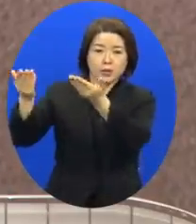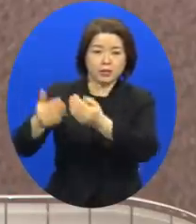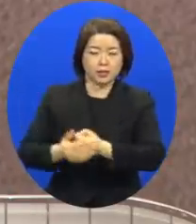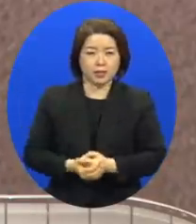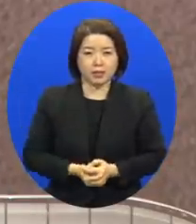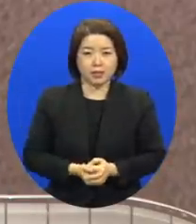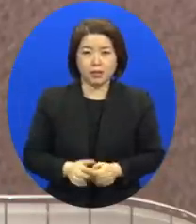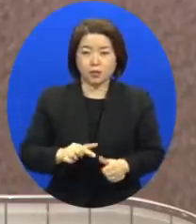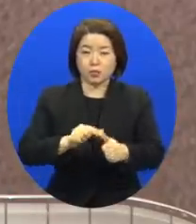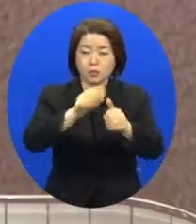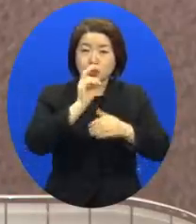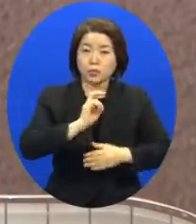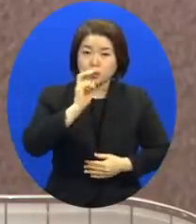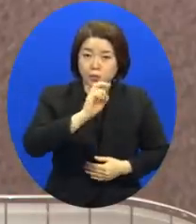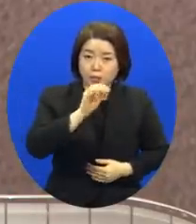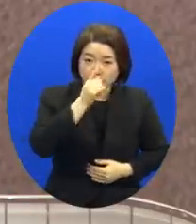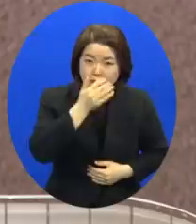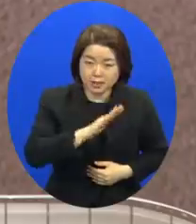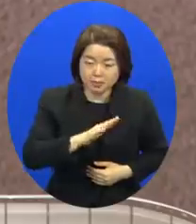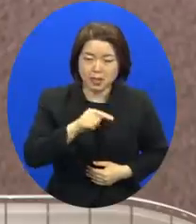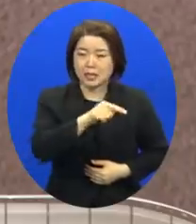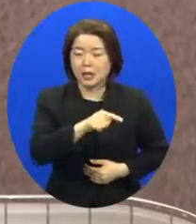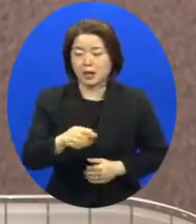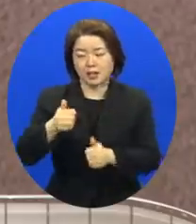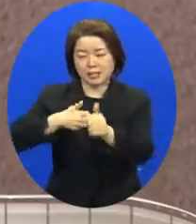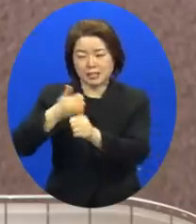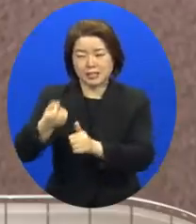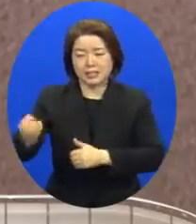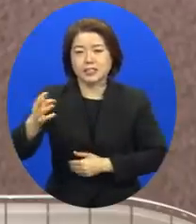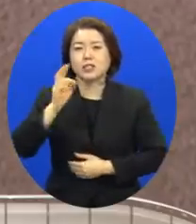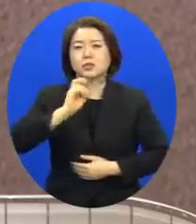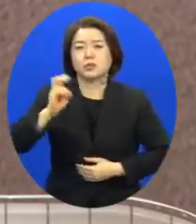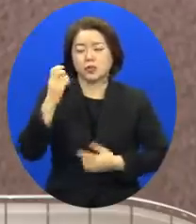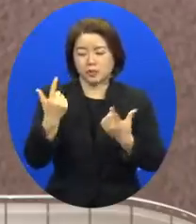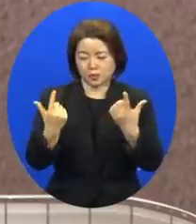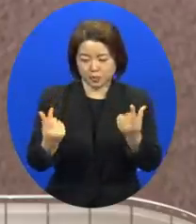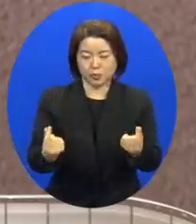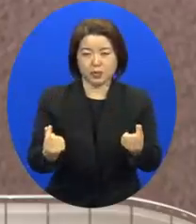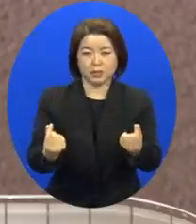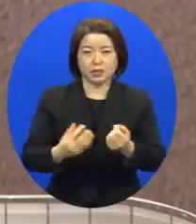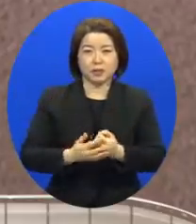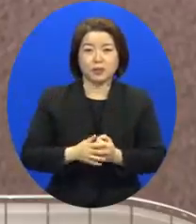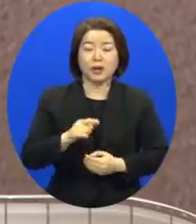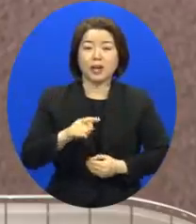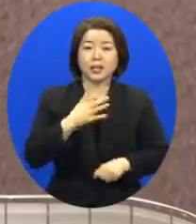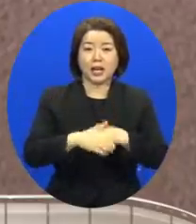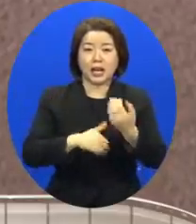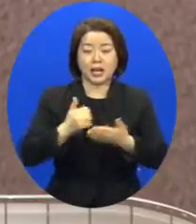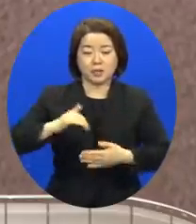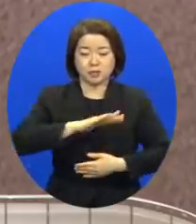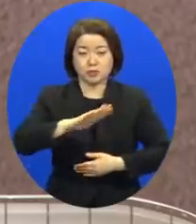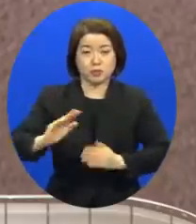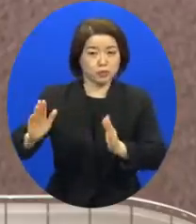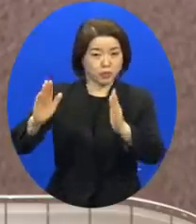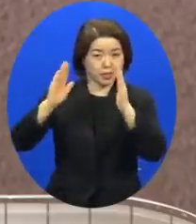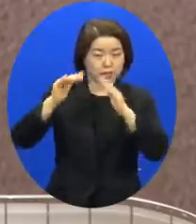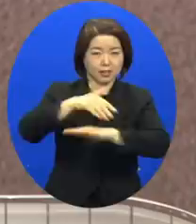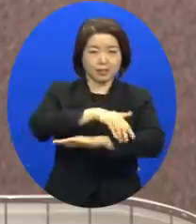부르지만 이것은 승리의 노래 였습니다 이것이 하나님께서 우리를 향한 계획입니다